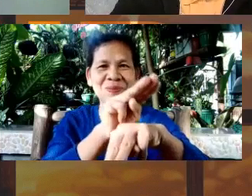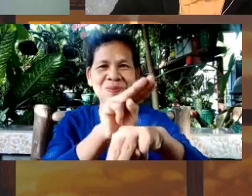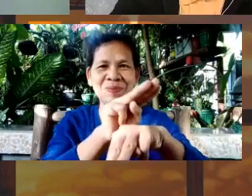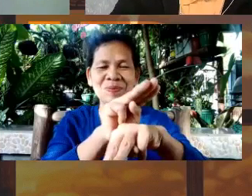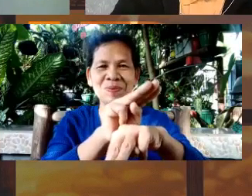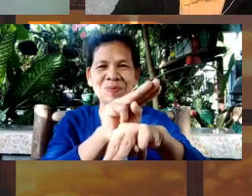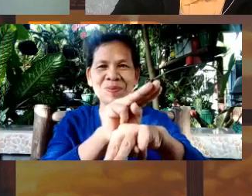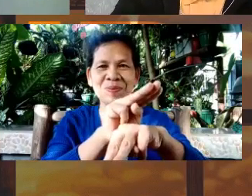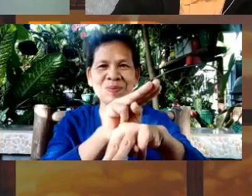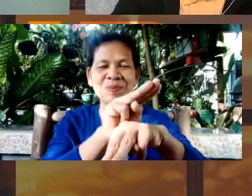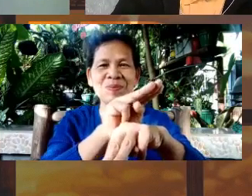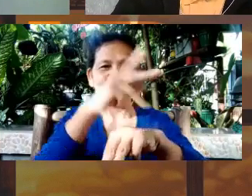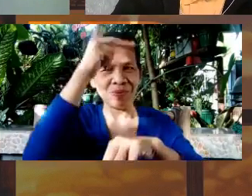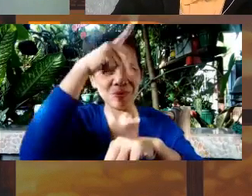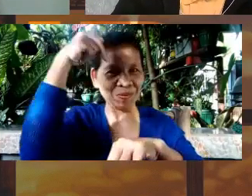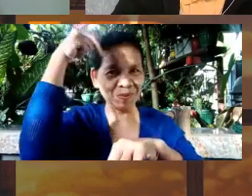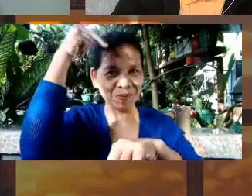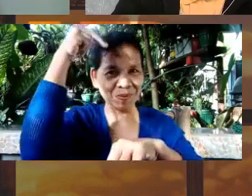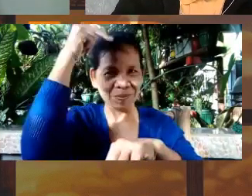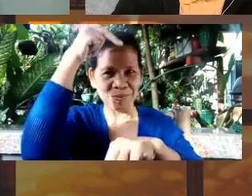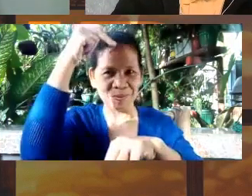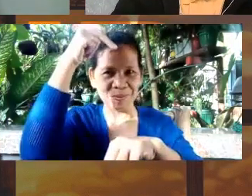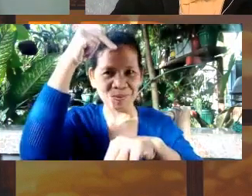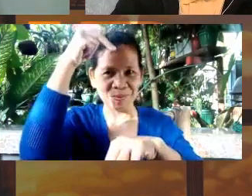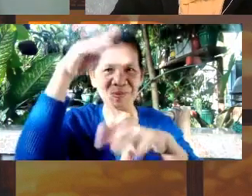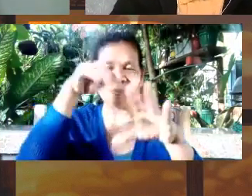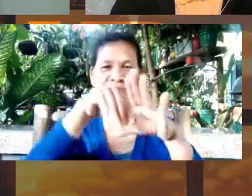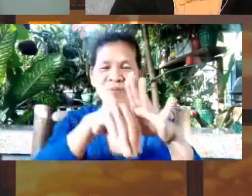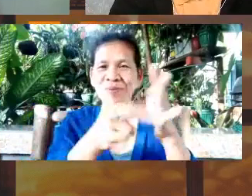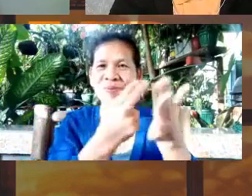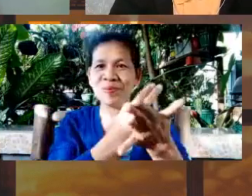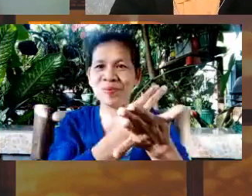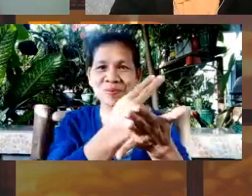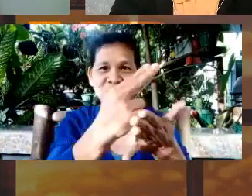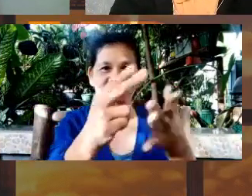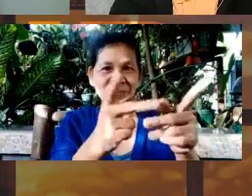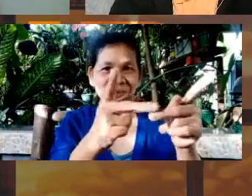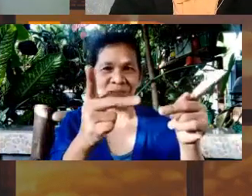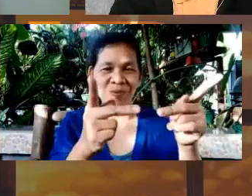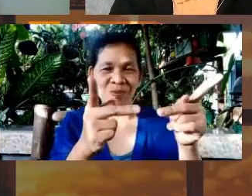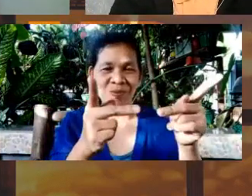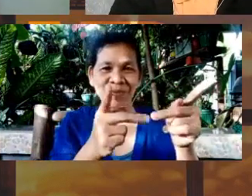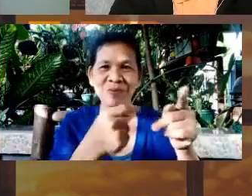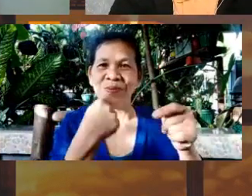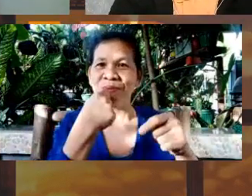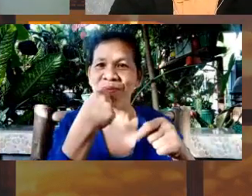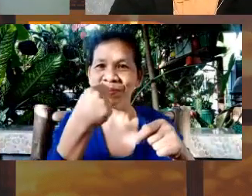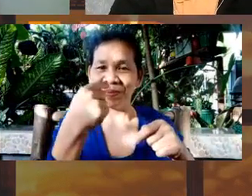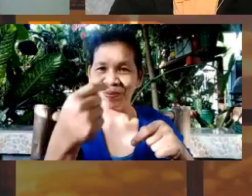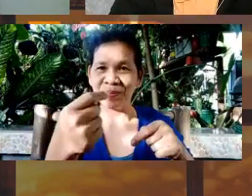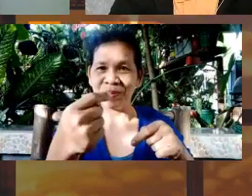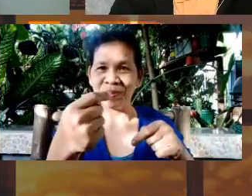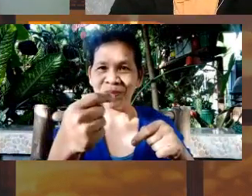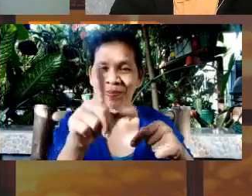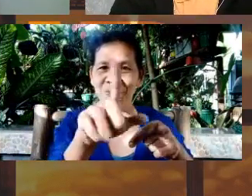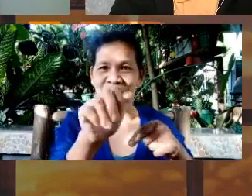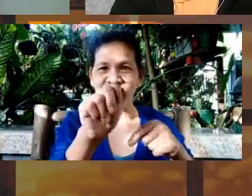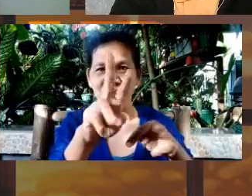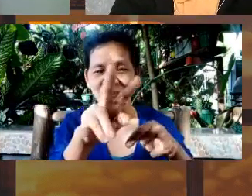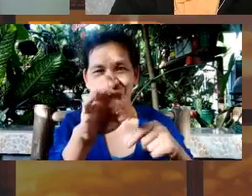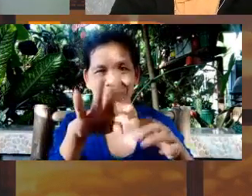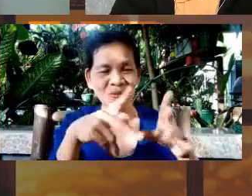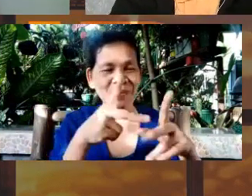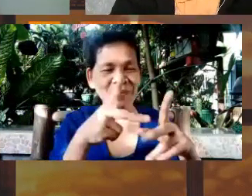pari doon po sa tinatawag nating holy place. Binanggit niya yung mga labor, no? May